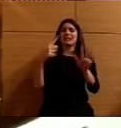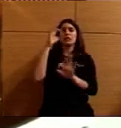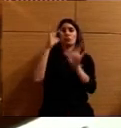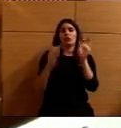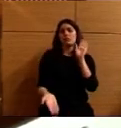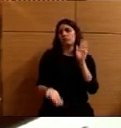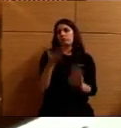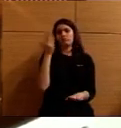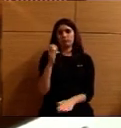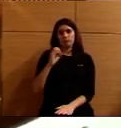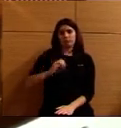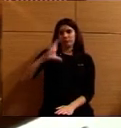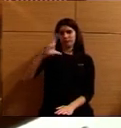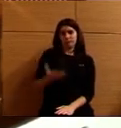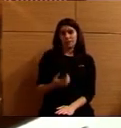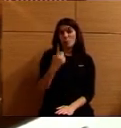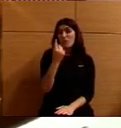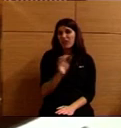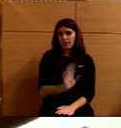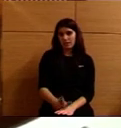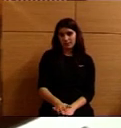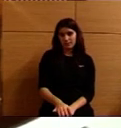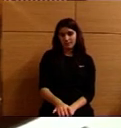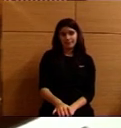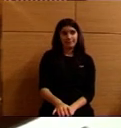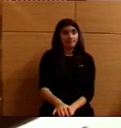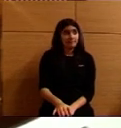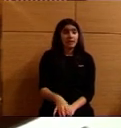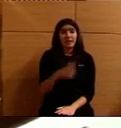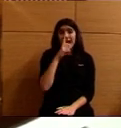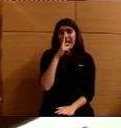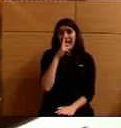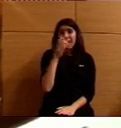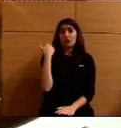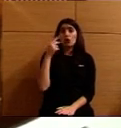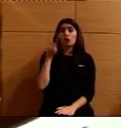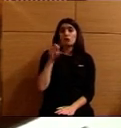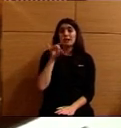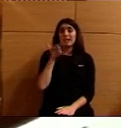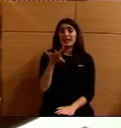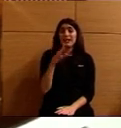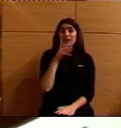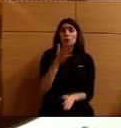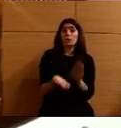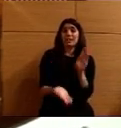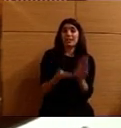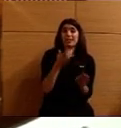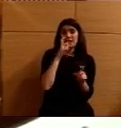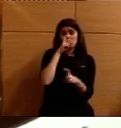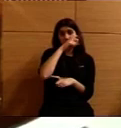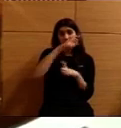5,66%. En un dia. En l'any 2015, per un increment